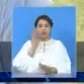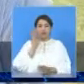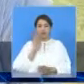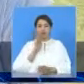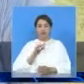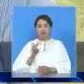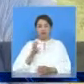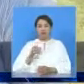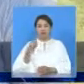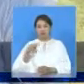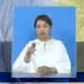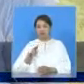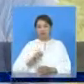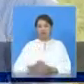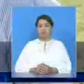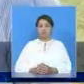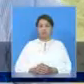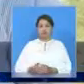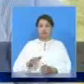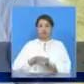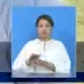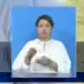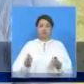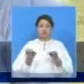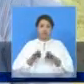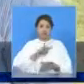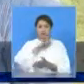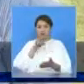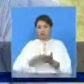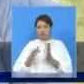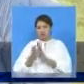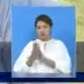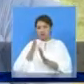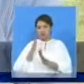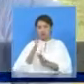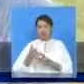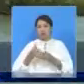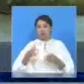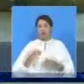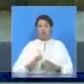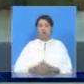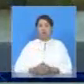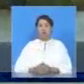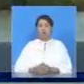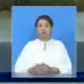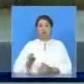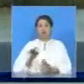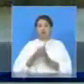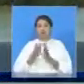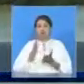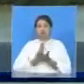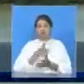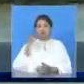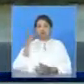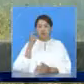в ноябре и в декабре месяце. И мы полностью закроем вопрос очередности на земельном участке. В селе Каратаусай есть